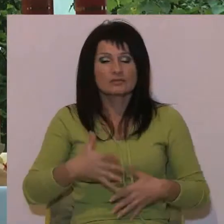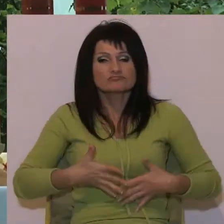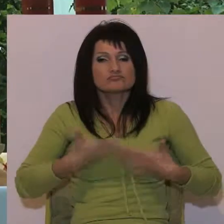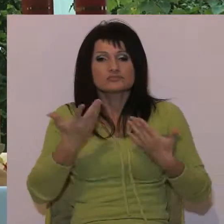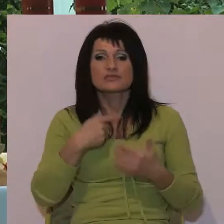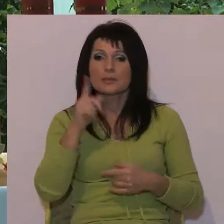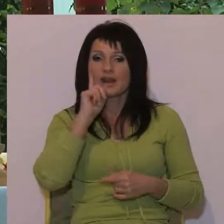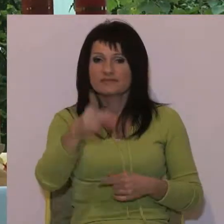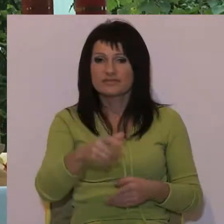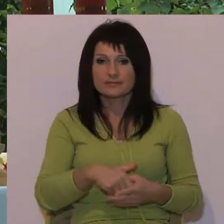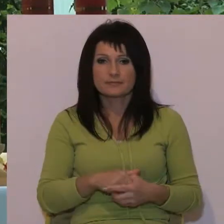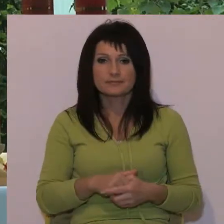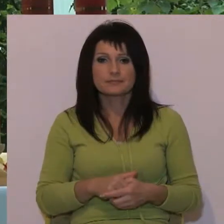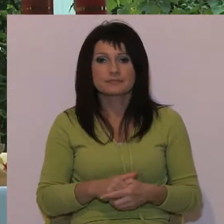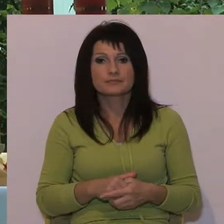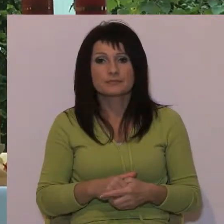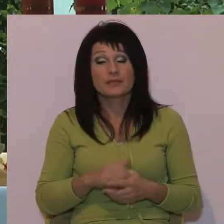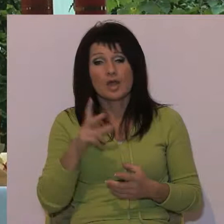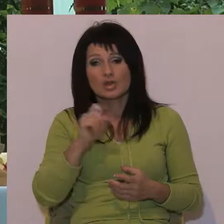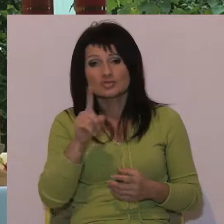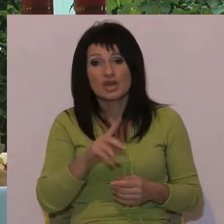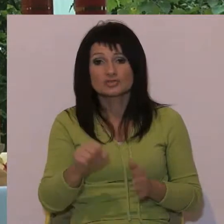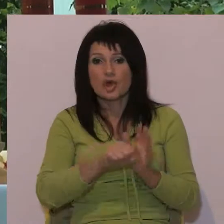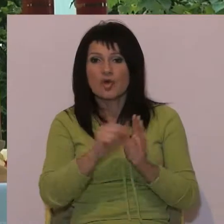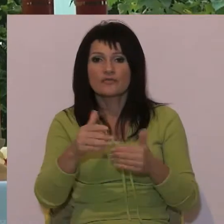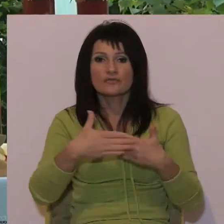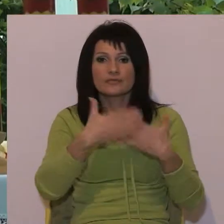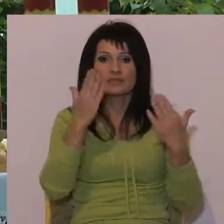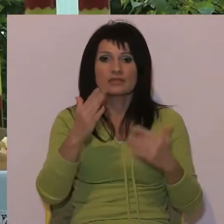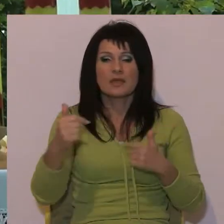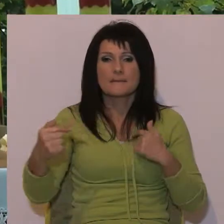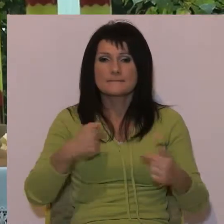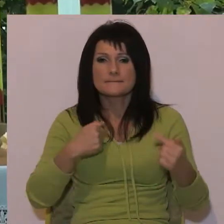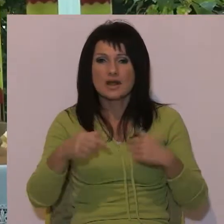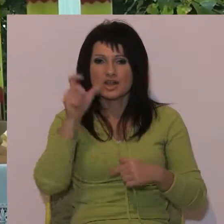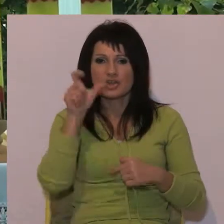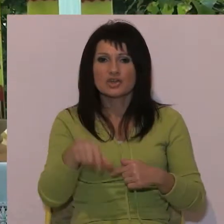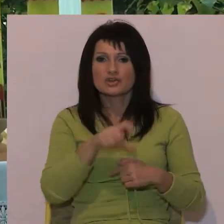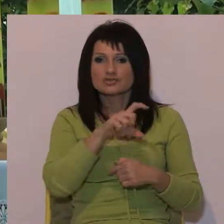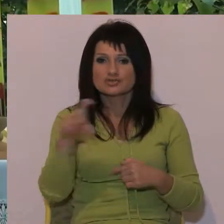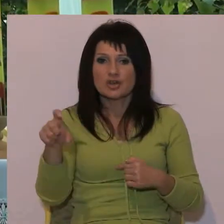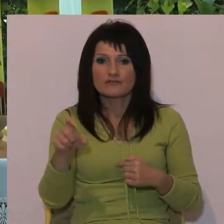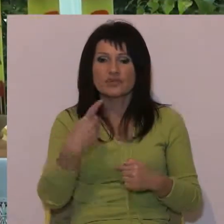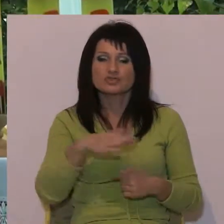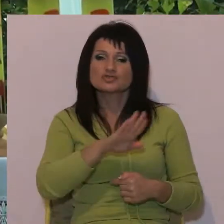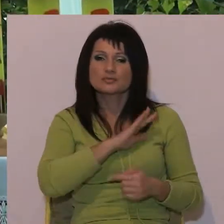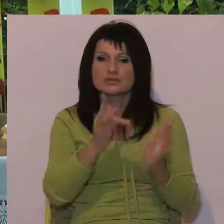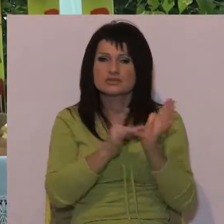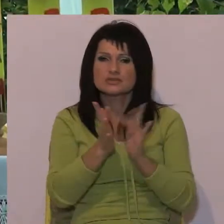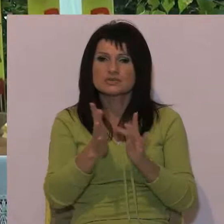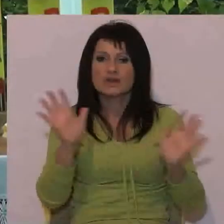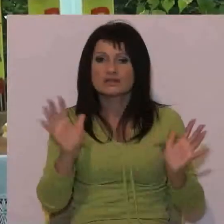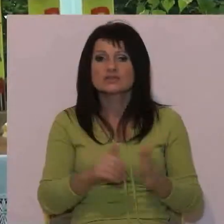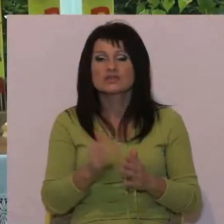prawdę. Chociaż od dnia męki krzyżowej i śmierci Jezusa